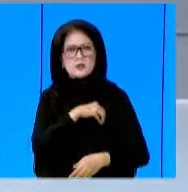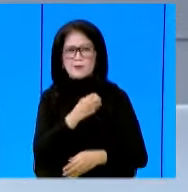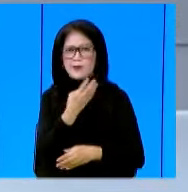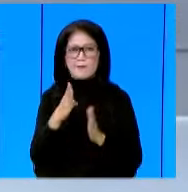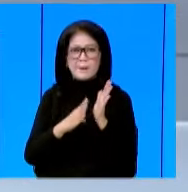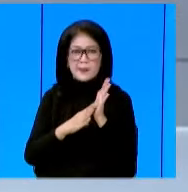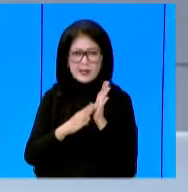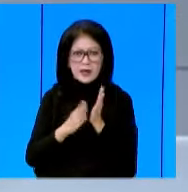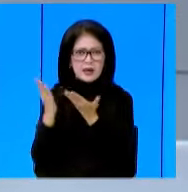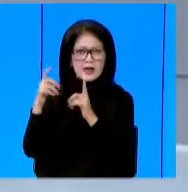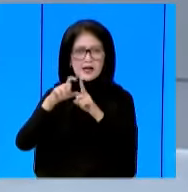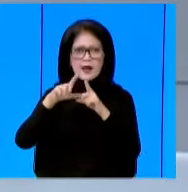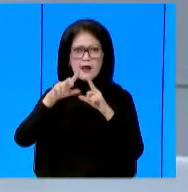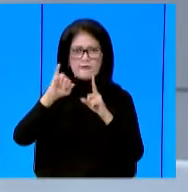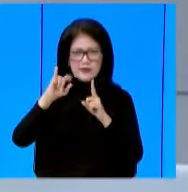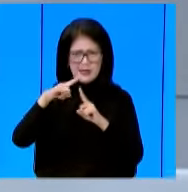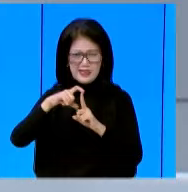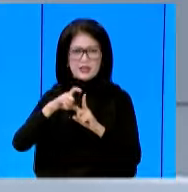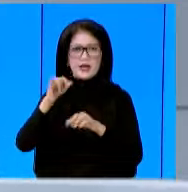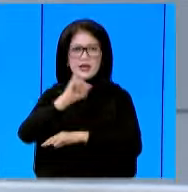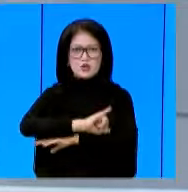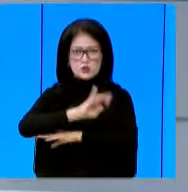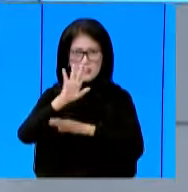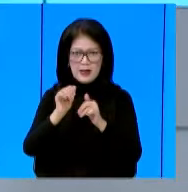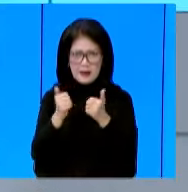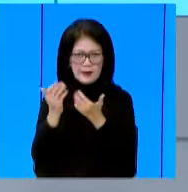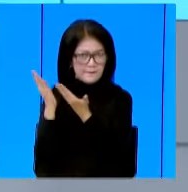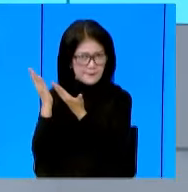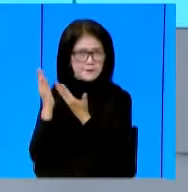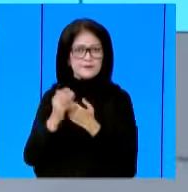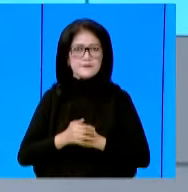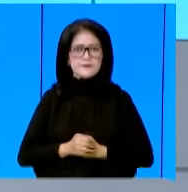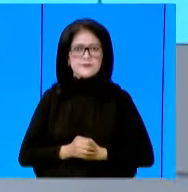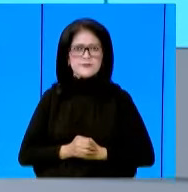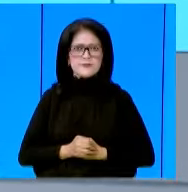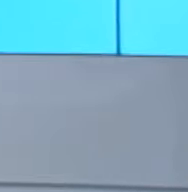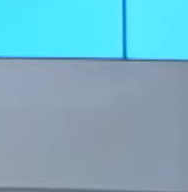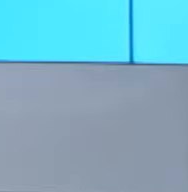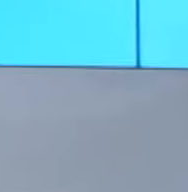rupiah. Saya David Silahoy. Inilah seputar iNews siang selengkapnya.